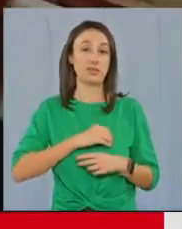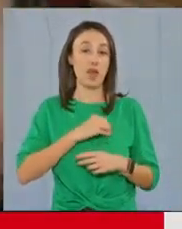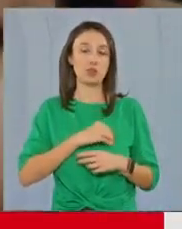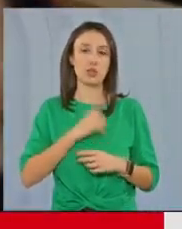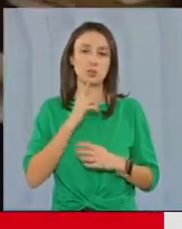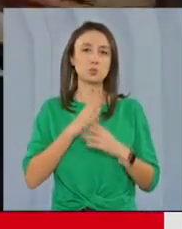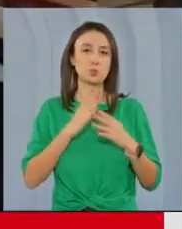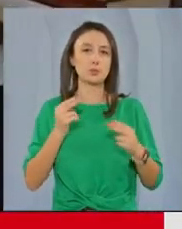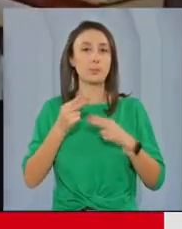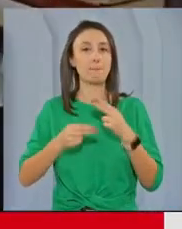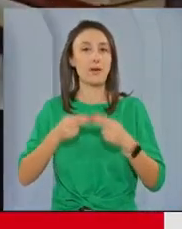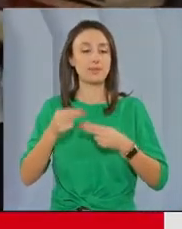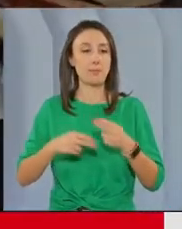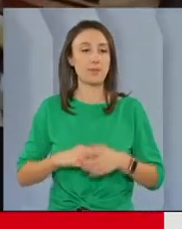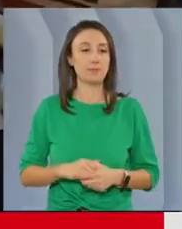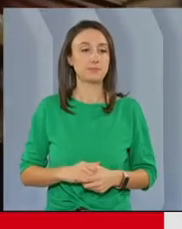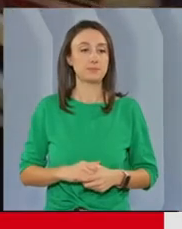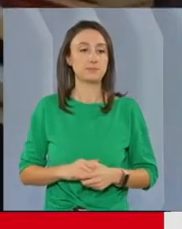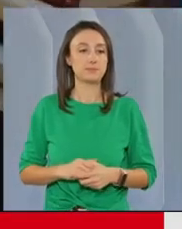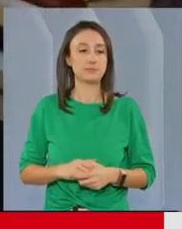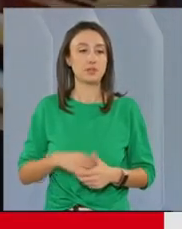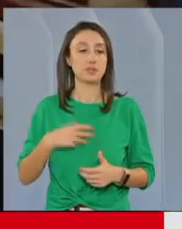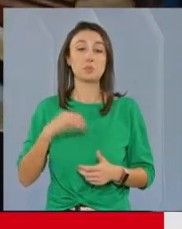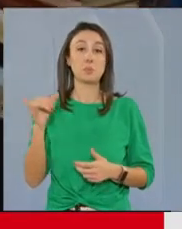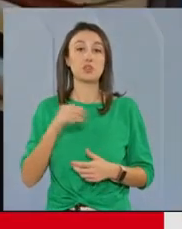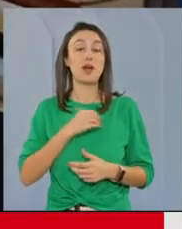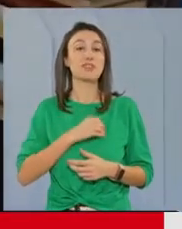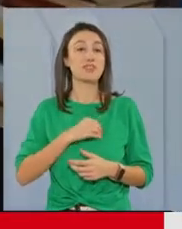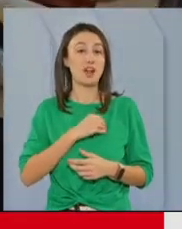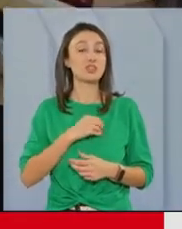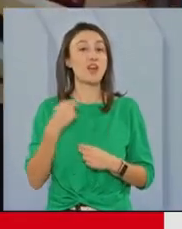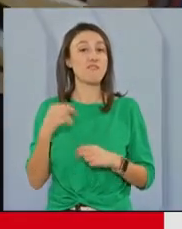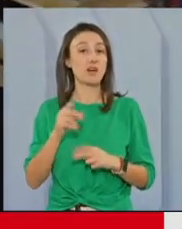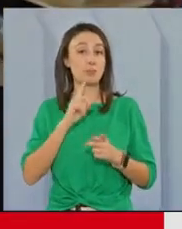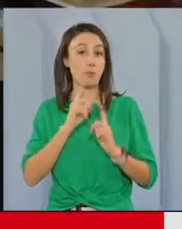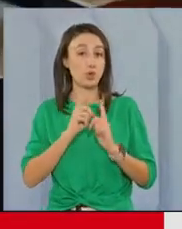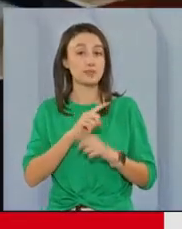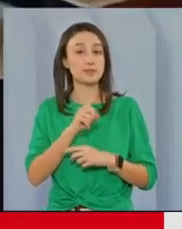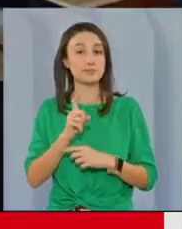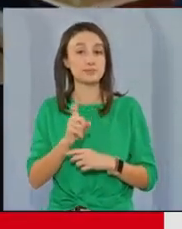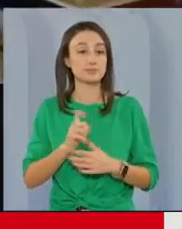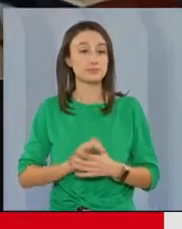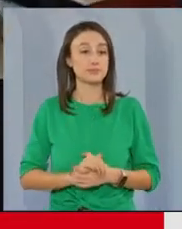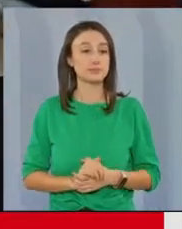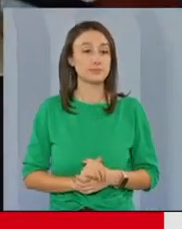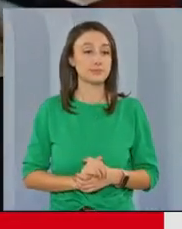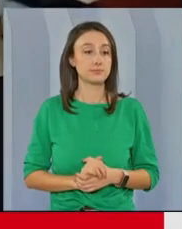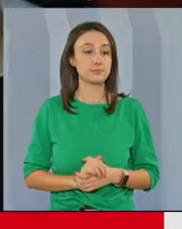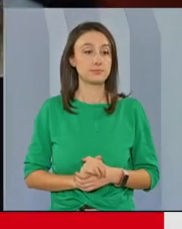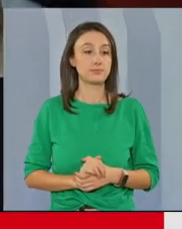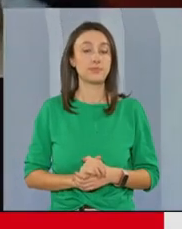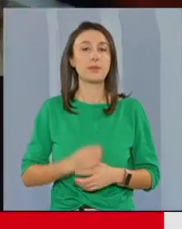enorm în pandemie Și pe cine a deranjat în afară de politic